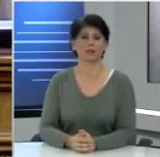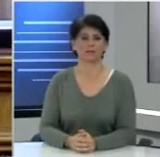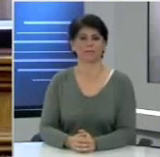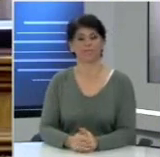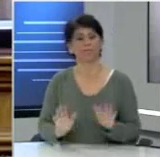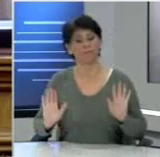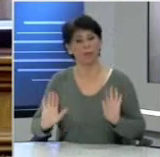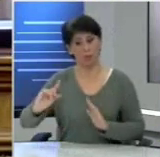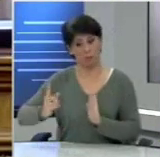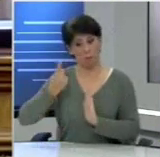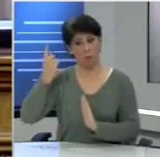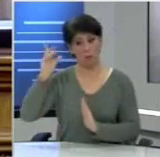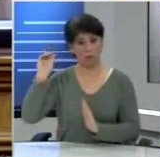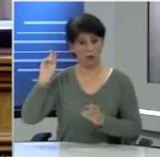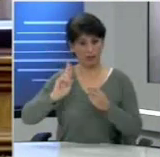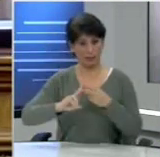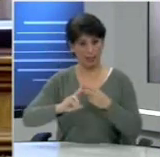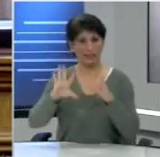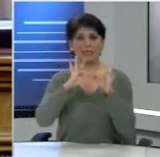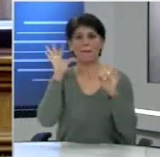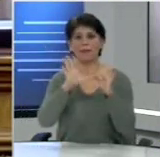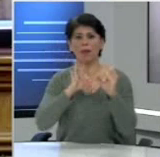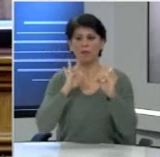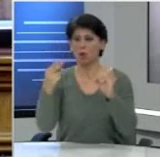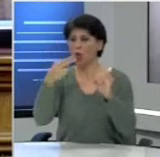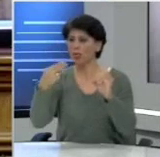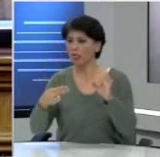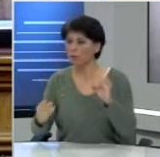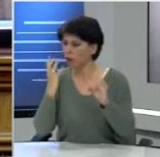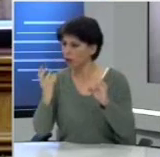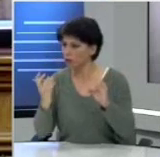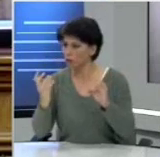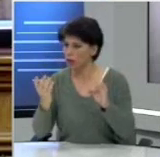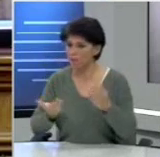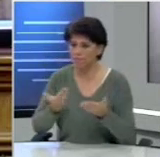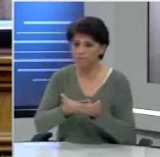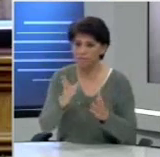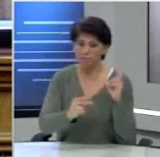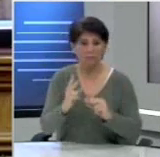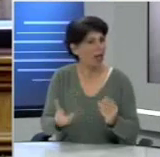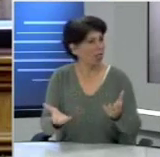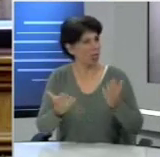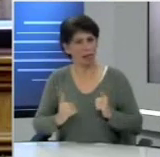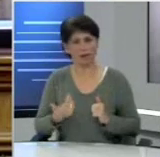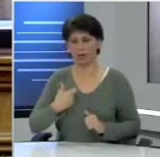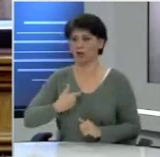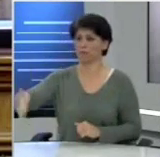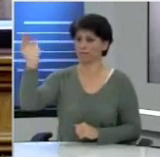Αφού στην πρώτη συνάντηση που είχαν το Σεπτέμβριο δεν έθεσε τα ζητήματα. Καλό τον Πρωθυπουργό να σταθεί στο ύψος των